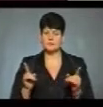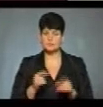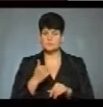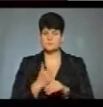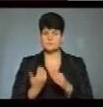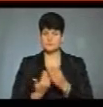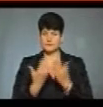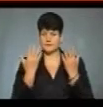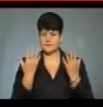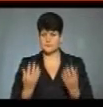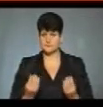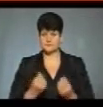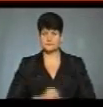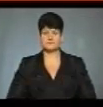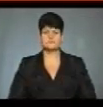дня.